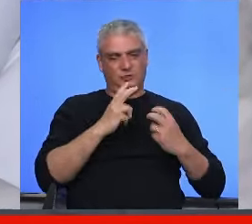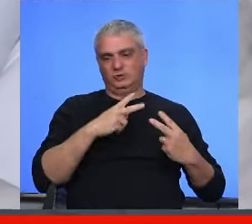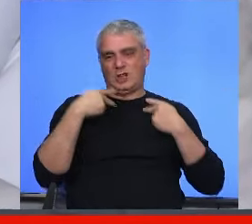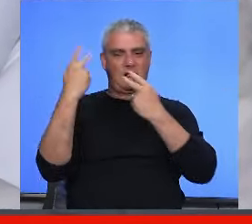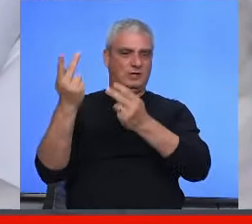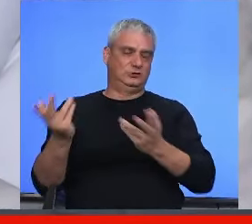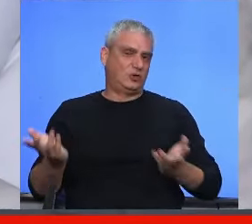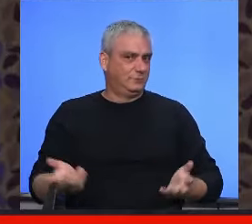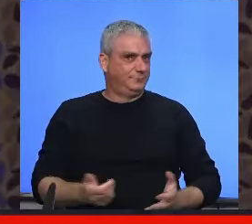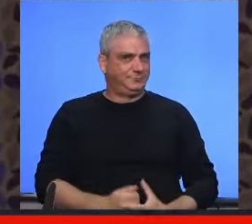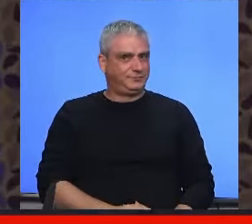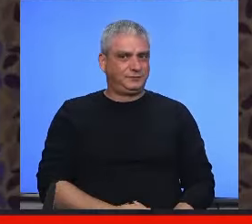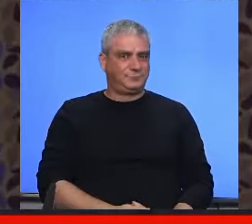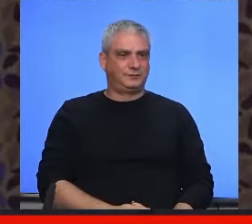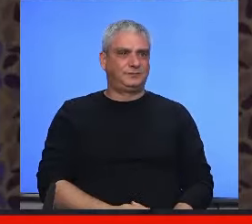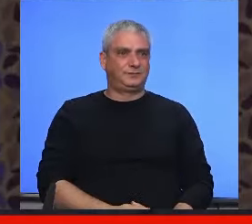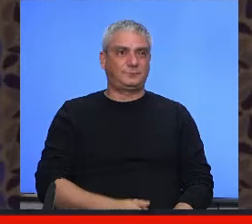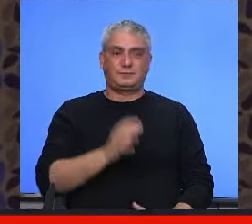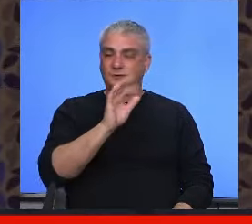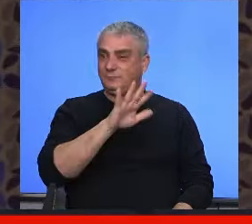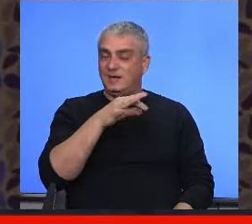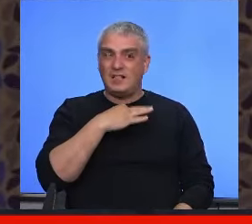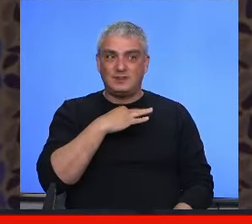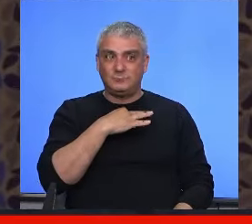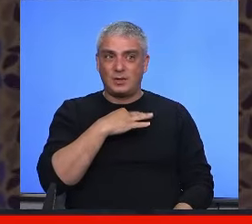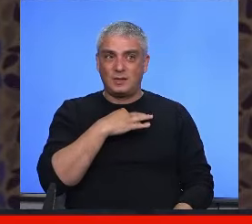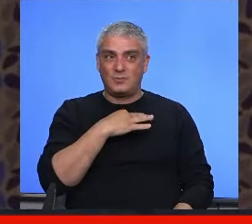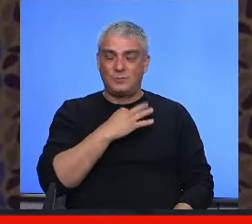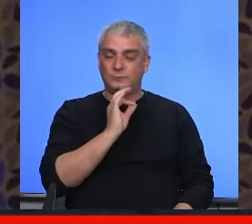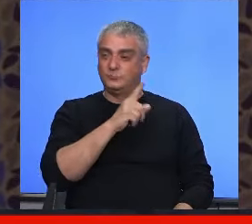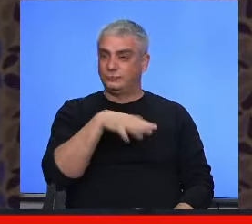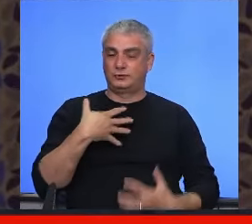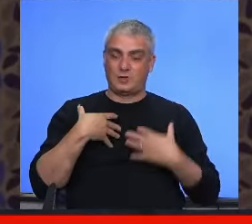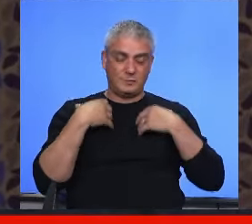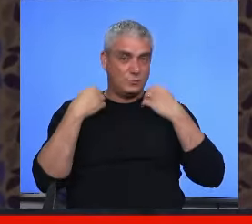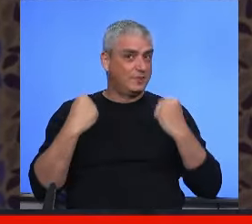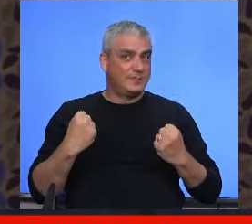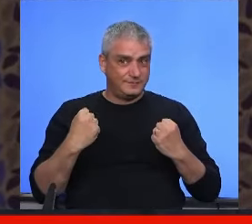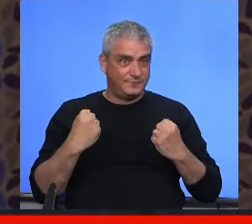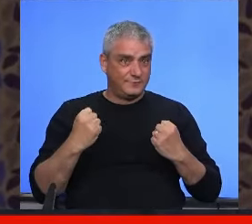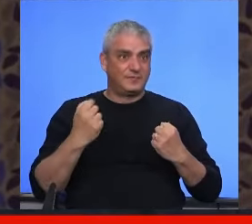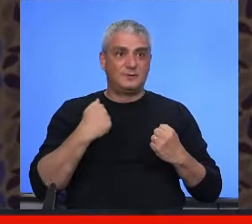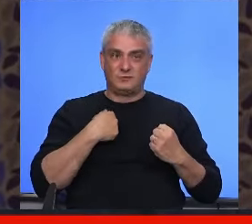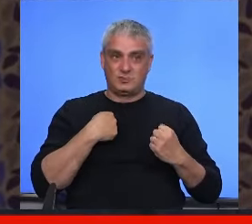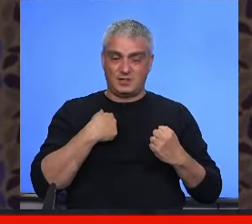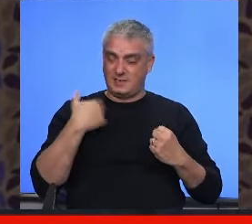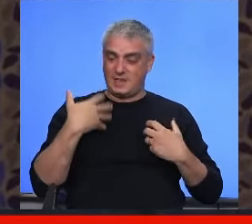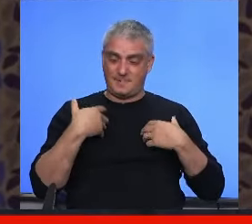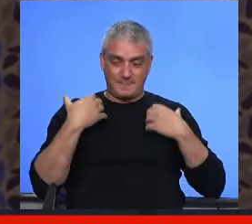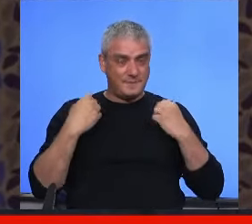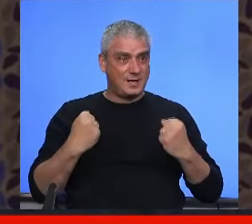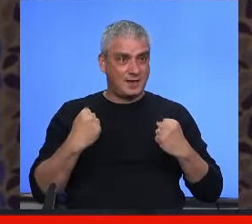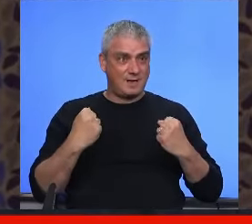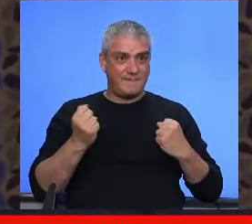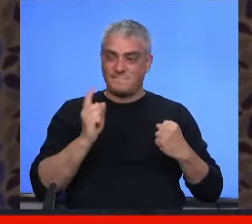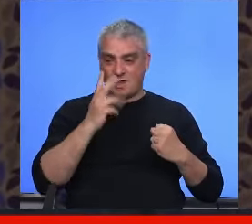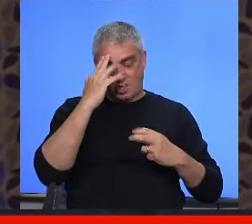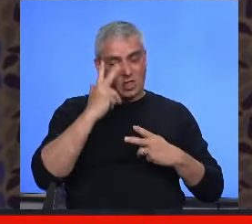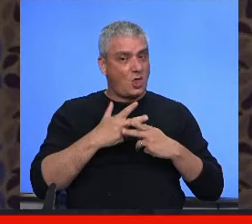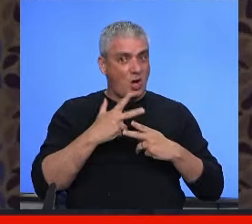לחזור. בשביל הילדים שלנו, כדי שיהיו בריאים ושאני אהיה בריאה ולא